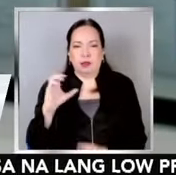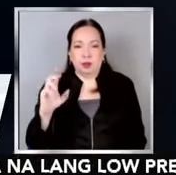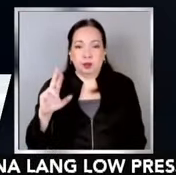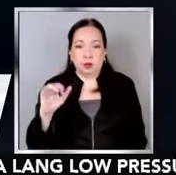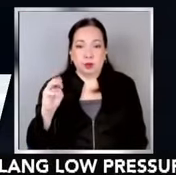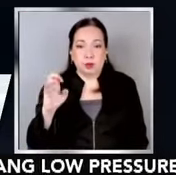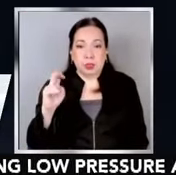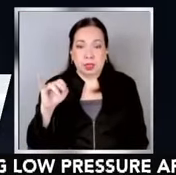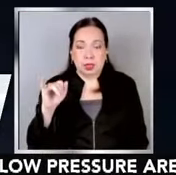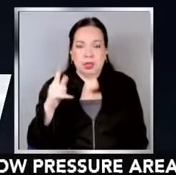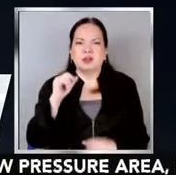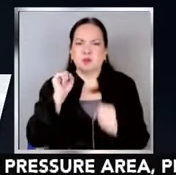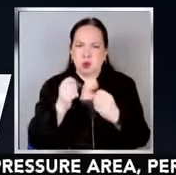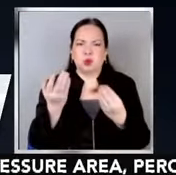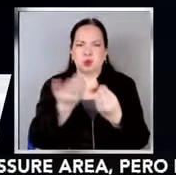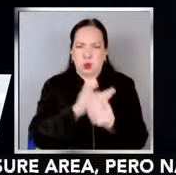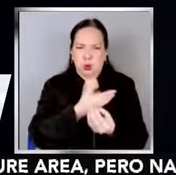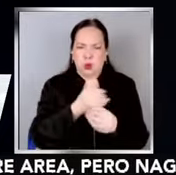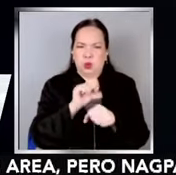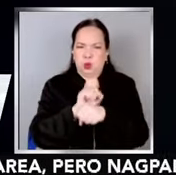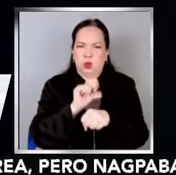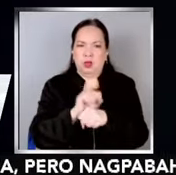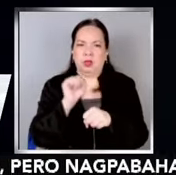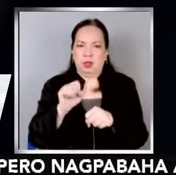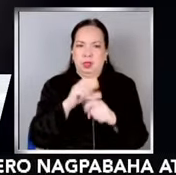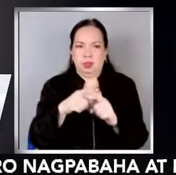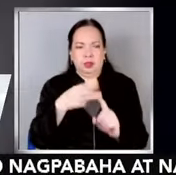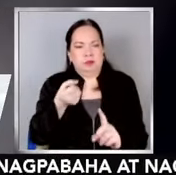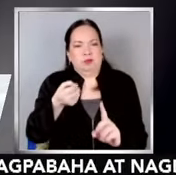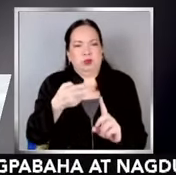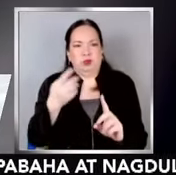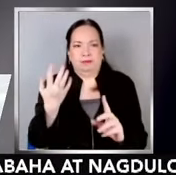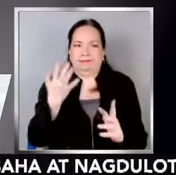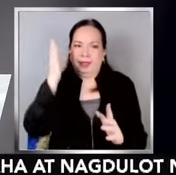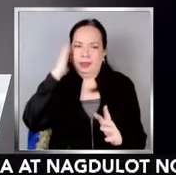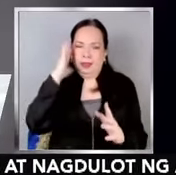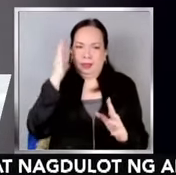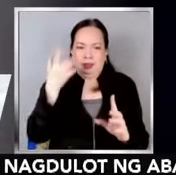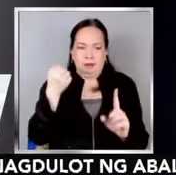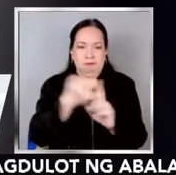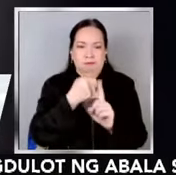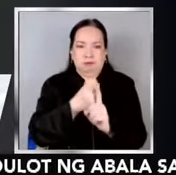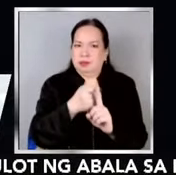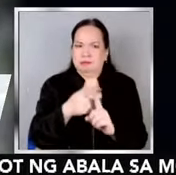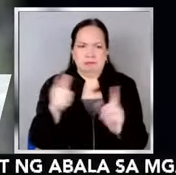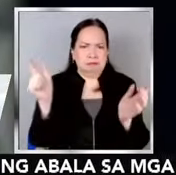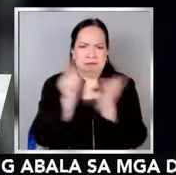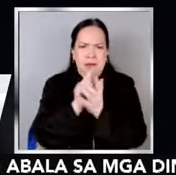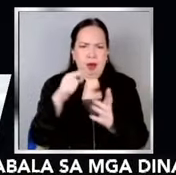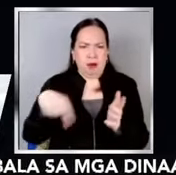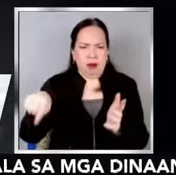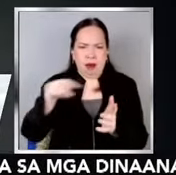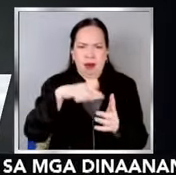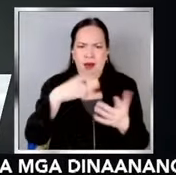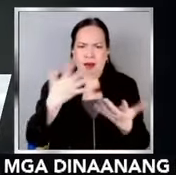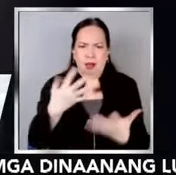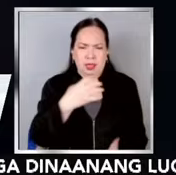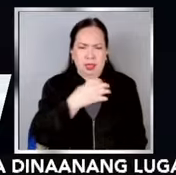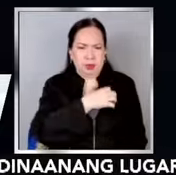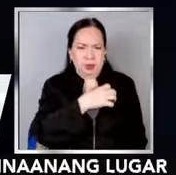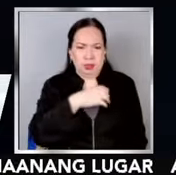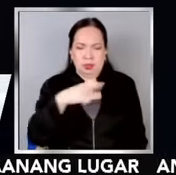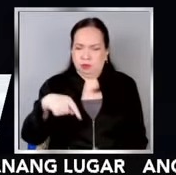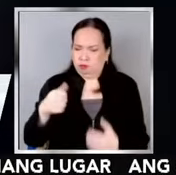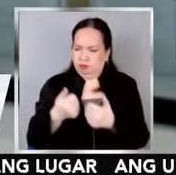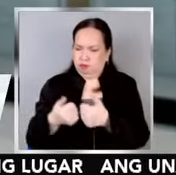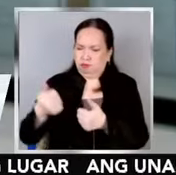administratively. So automatic na yon, nakita naman natin lahat yung ginawa niya. Hindi ito inaalaw ng aming leadership sa PNP, sa Philippine